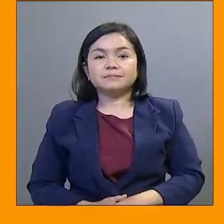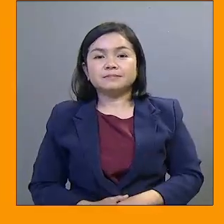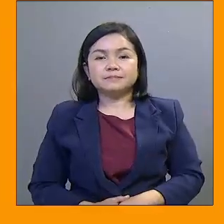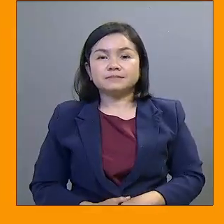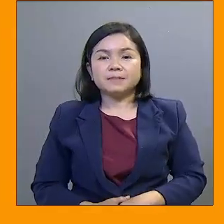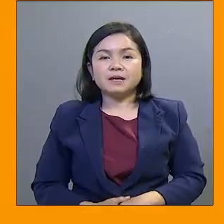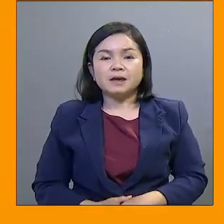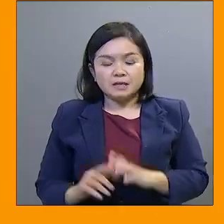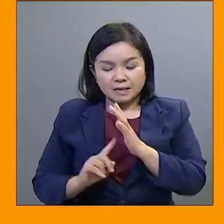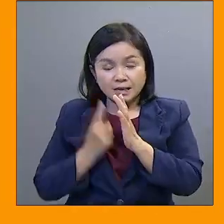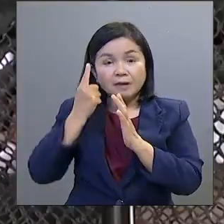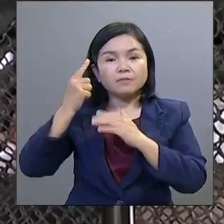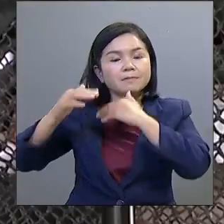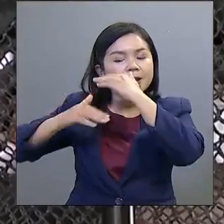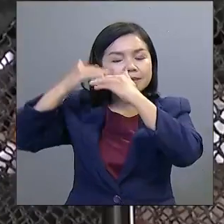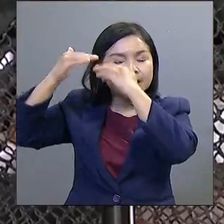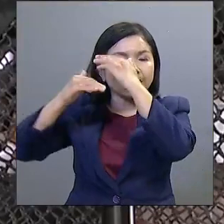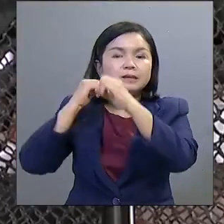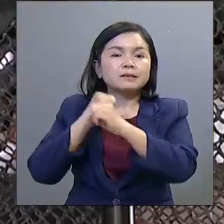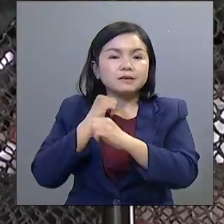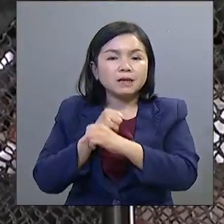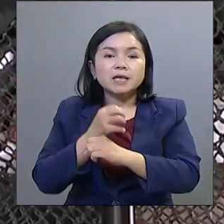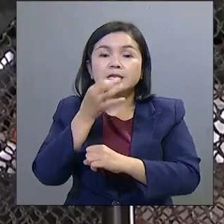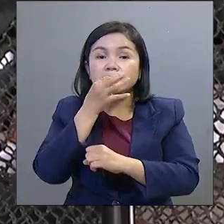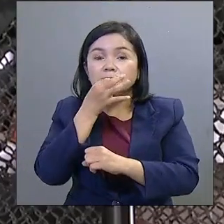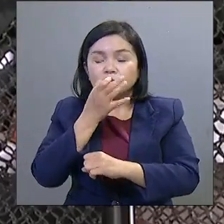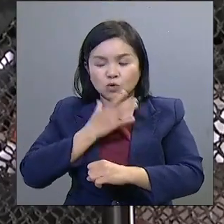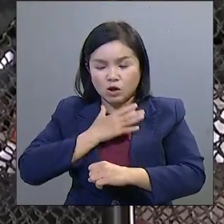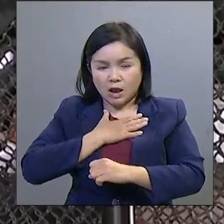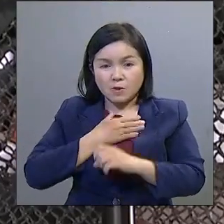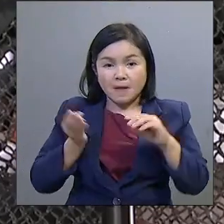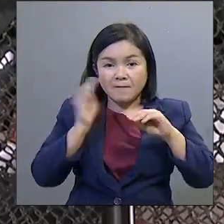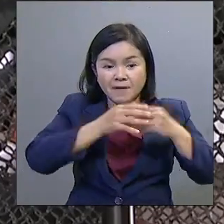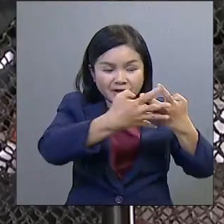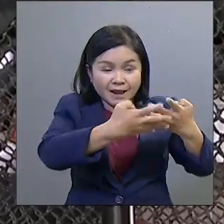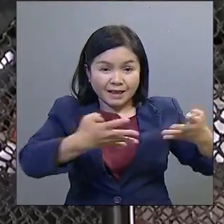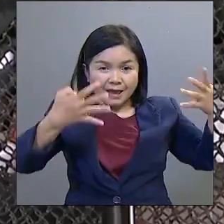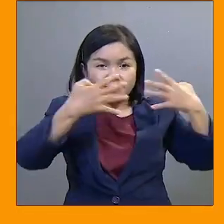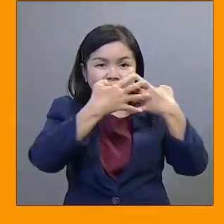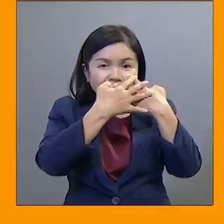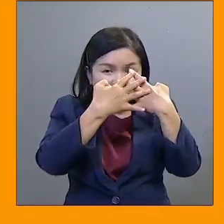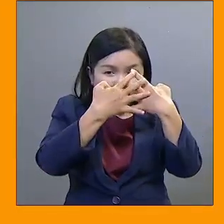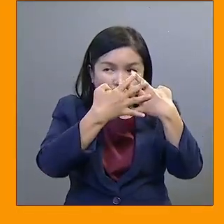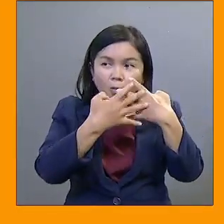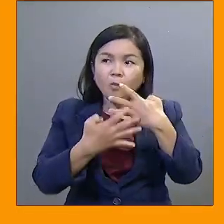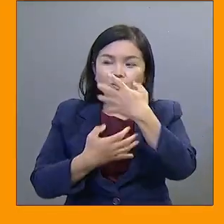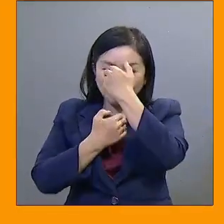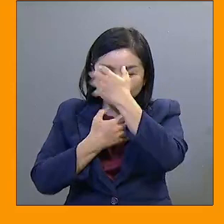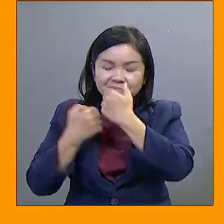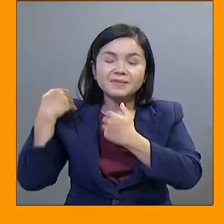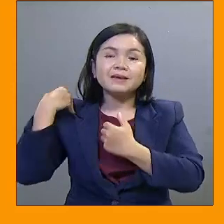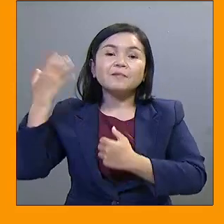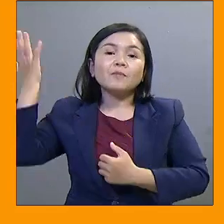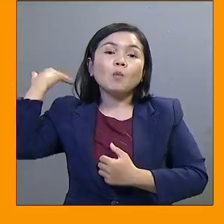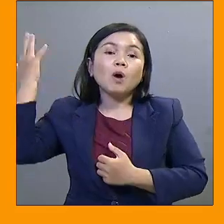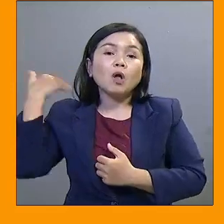ตั้งแต่พัฒนามาทำเป็นงานใส่ใช้คอลเลกชันอวนนะครับมันก็ผลตอบรับค่อนข้างดีขึ้นเยอะคืออย่างเมื่อก่อนตั้